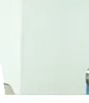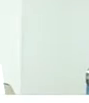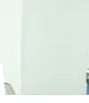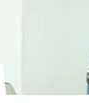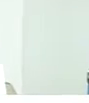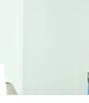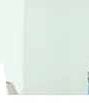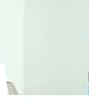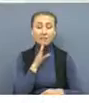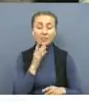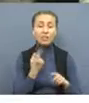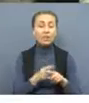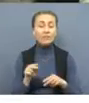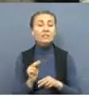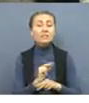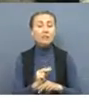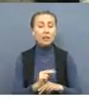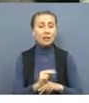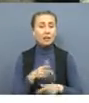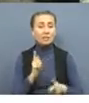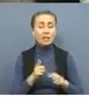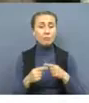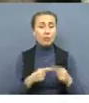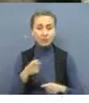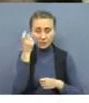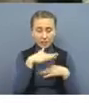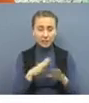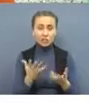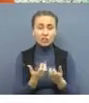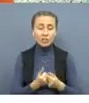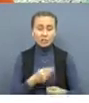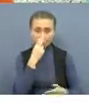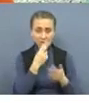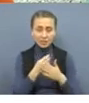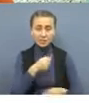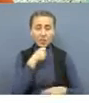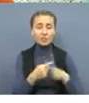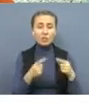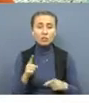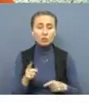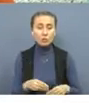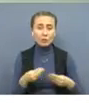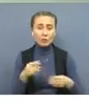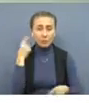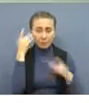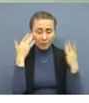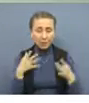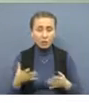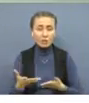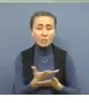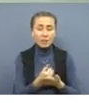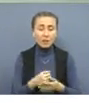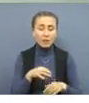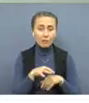Воспитание девочек – это воспитание достойного поколения страны, считают представители старшего поколения. Чтобы донести эту мысль до собравшихся в